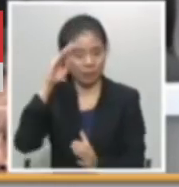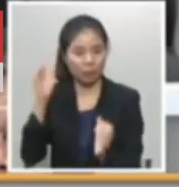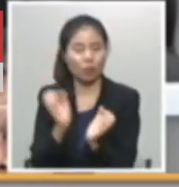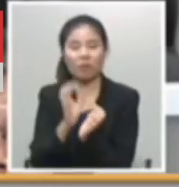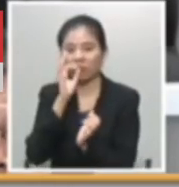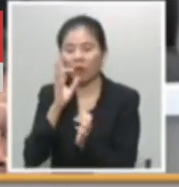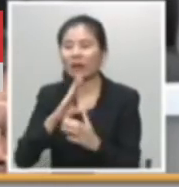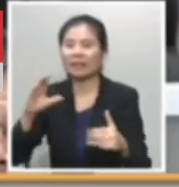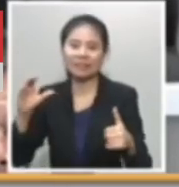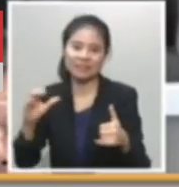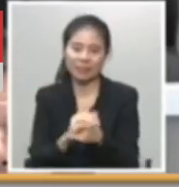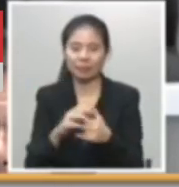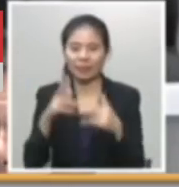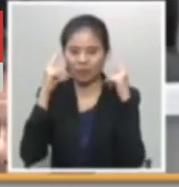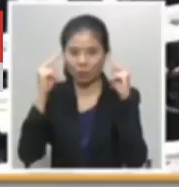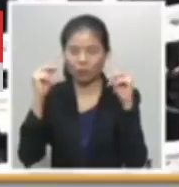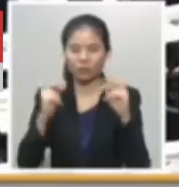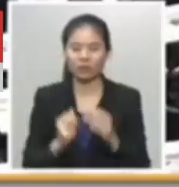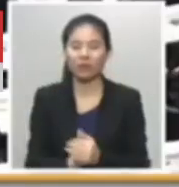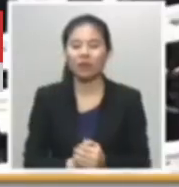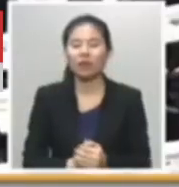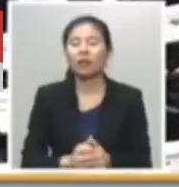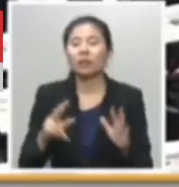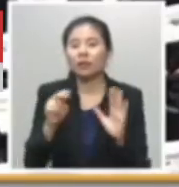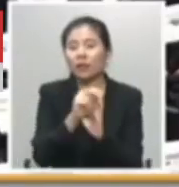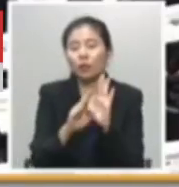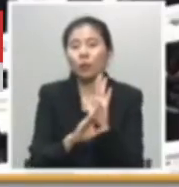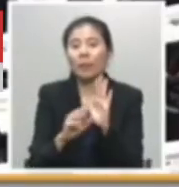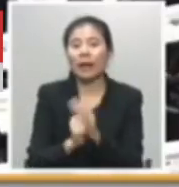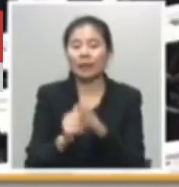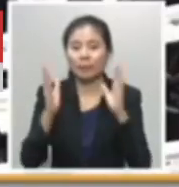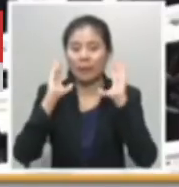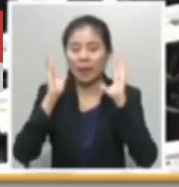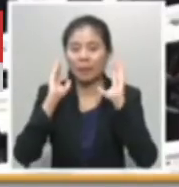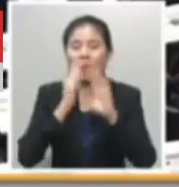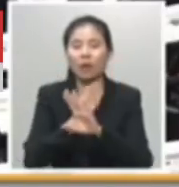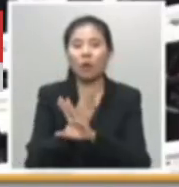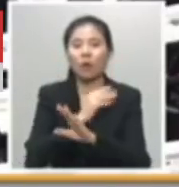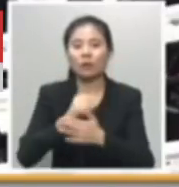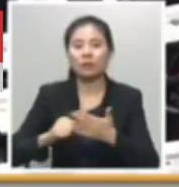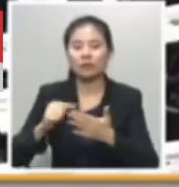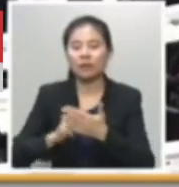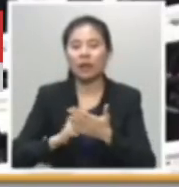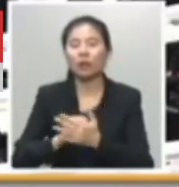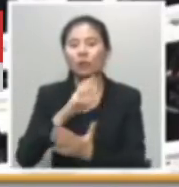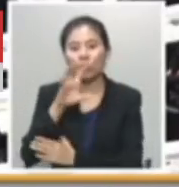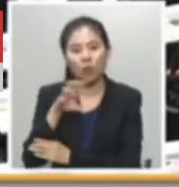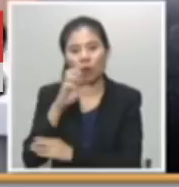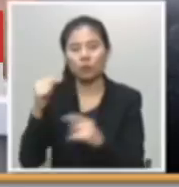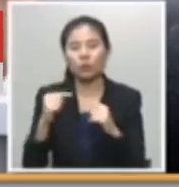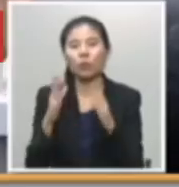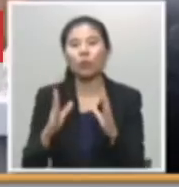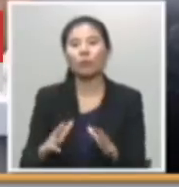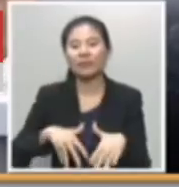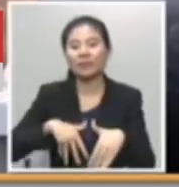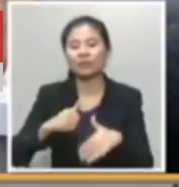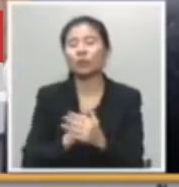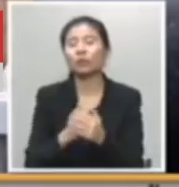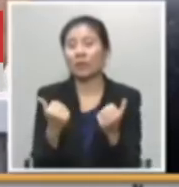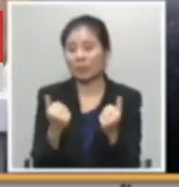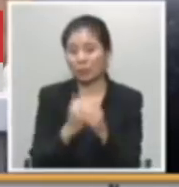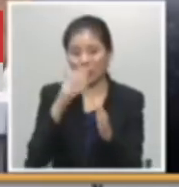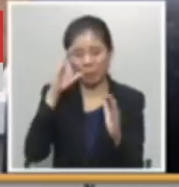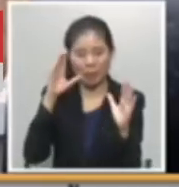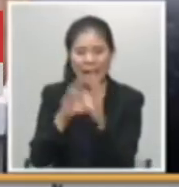ยิ่งกว่านั้นนะครับท่านดูนะครับนโยบายหาเสียงที่หลอกลวงประชาชนท่านประธานสั่งผมว่าอย่าเอาที่มีโลโก้ผมก็ไม่เอาแ